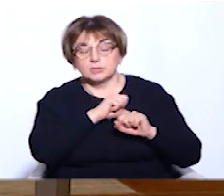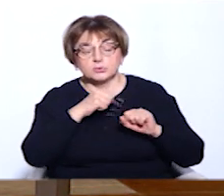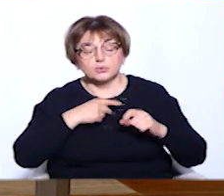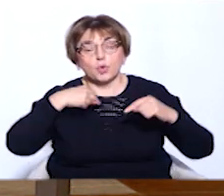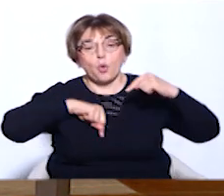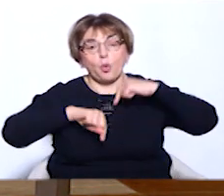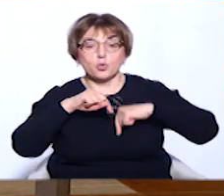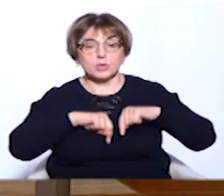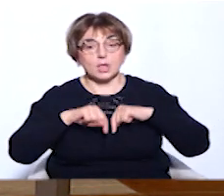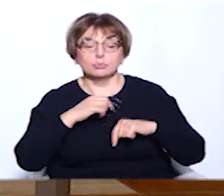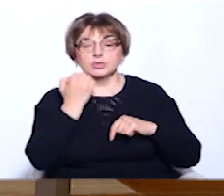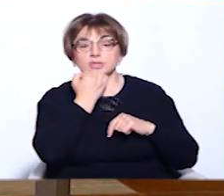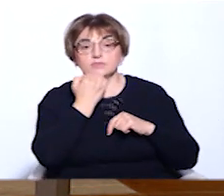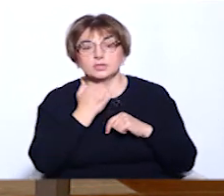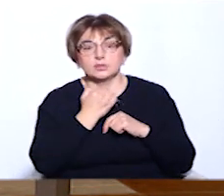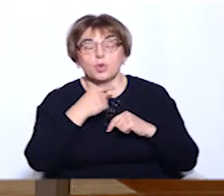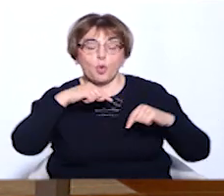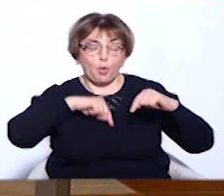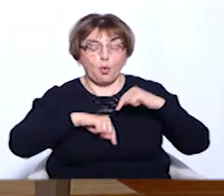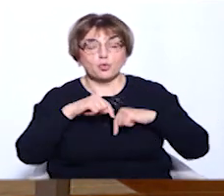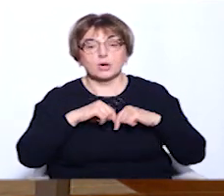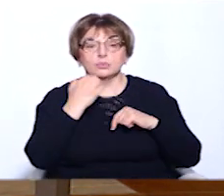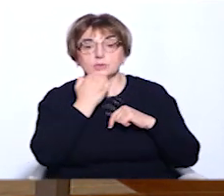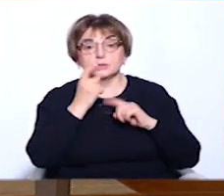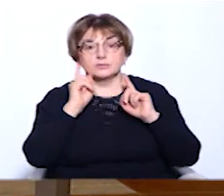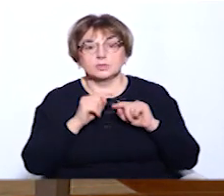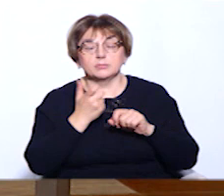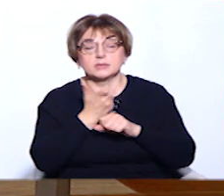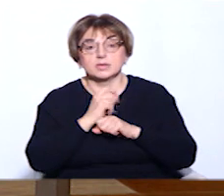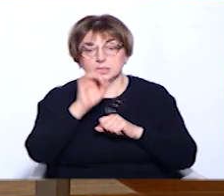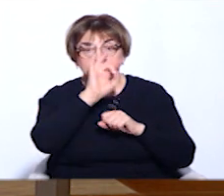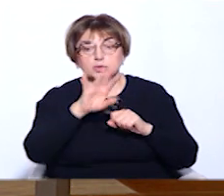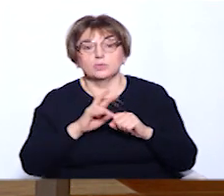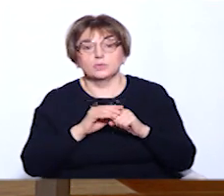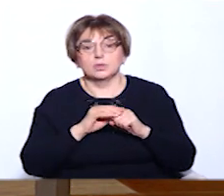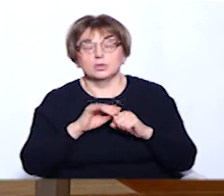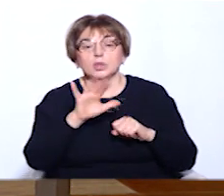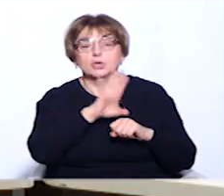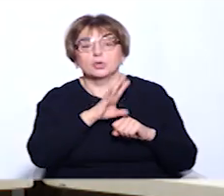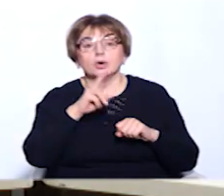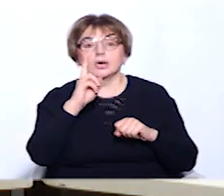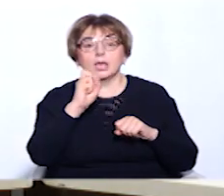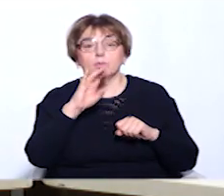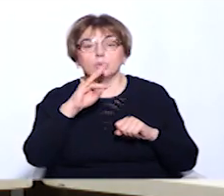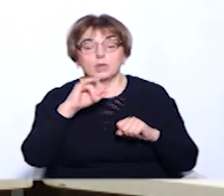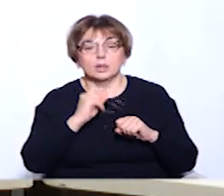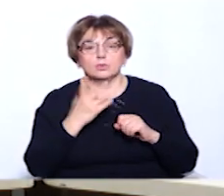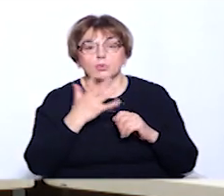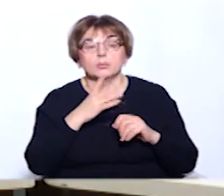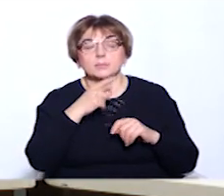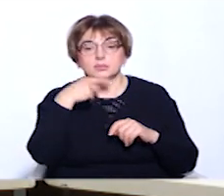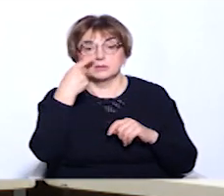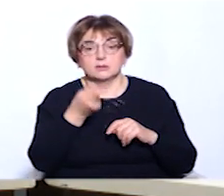ორგანული ნივთიერება ძირითადად? ორგანული ქიმიის ძალიან ცნობილი მეცნიერი იყო კეკულე, რომელმაც